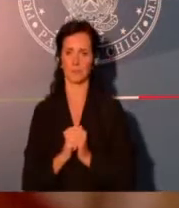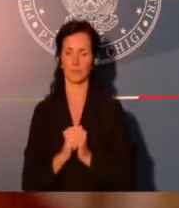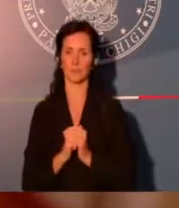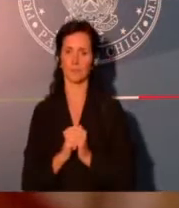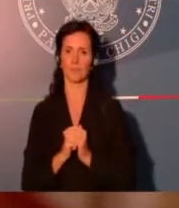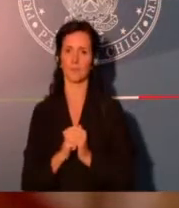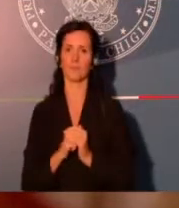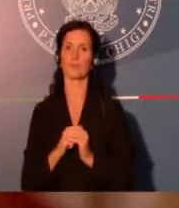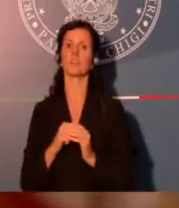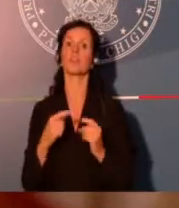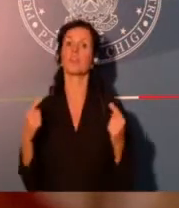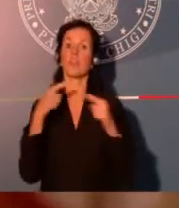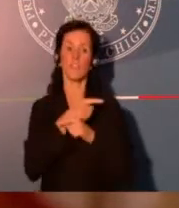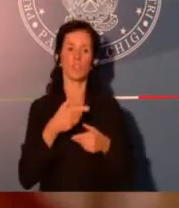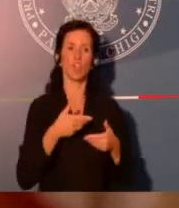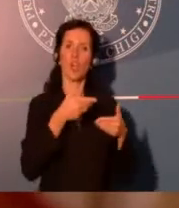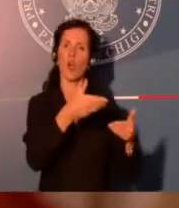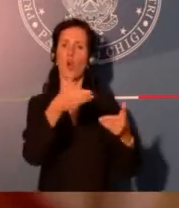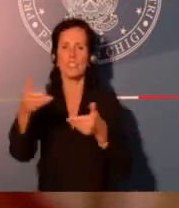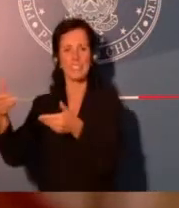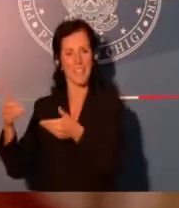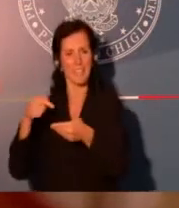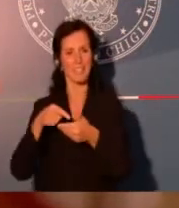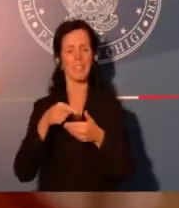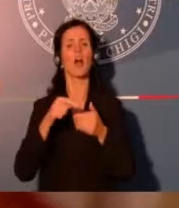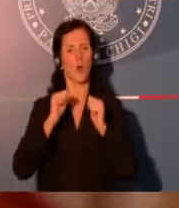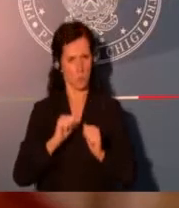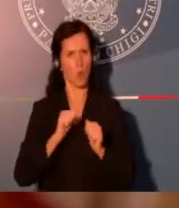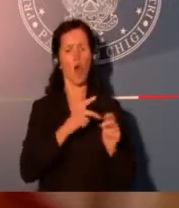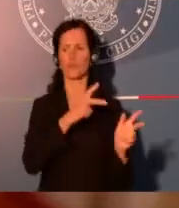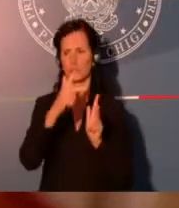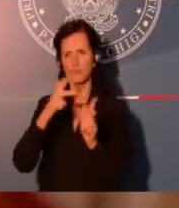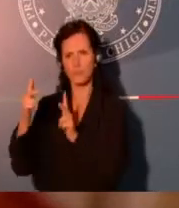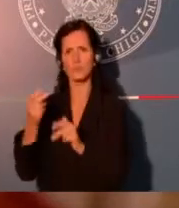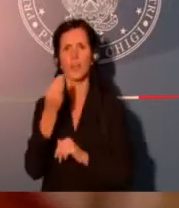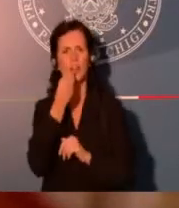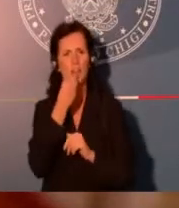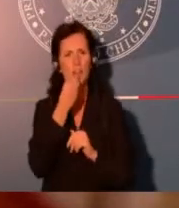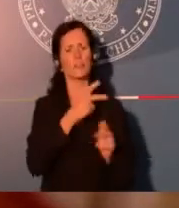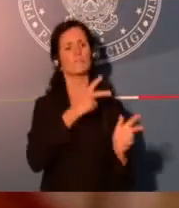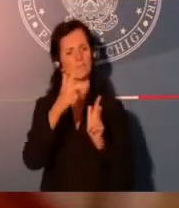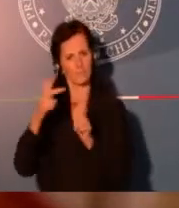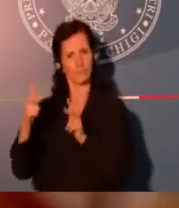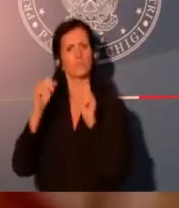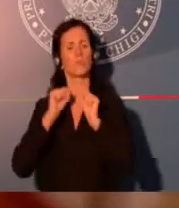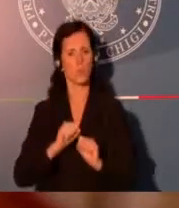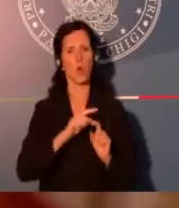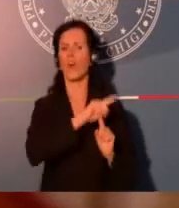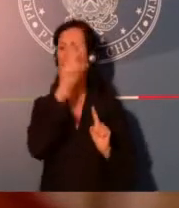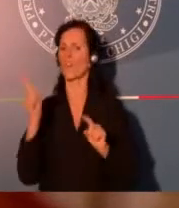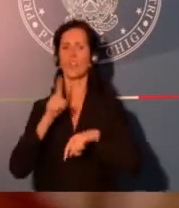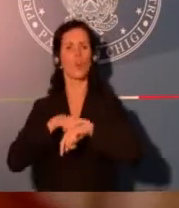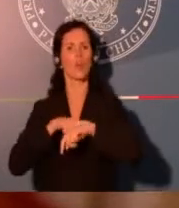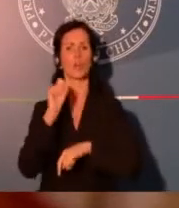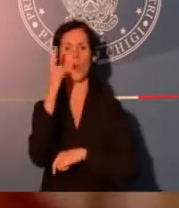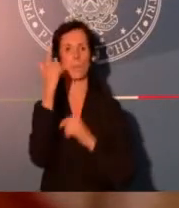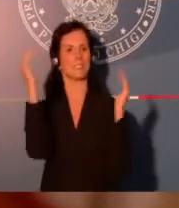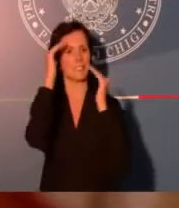sono consentite senza vincolo di orario, l'asporto è consentito sino a